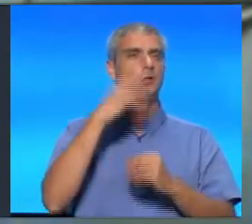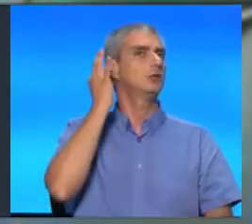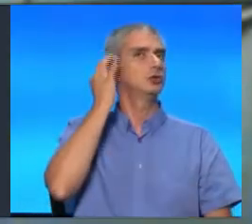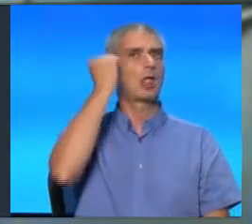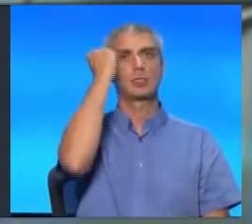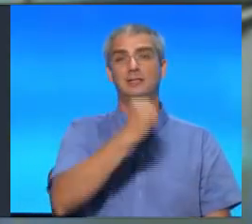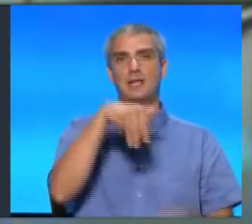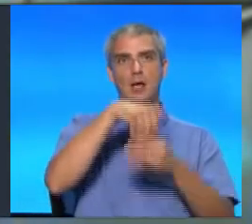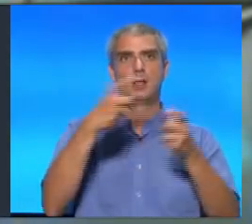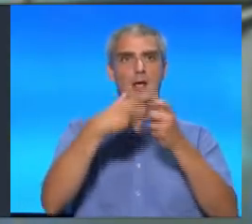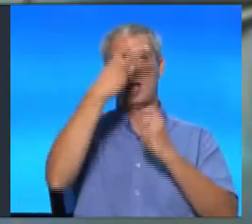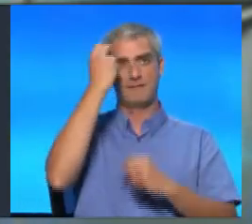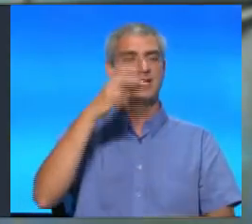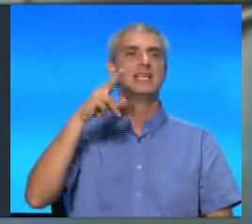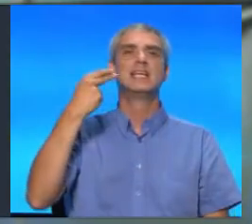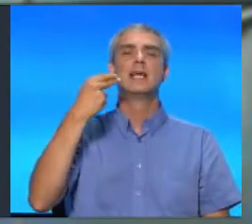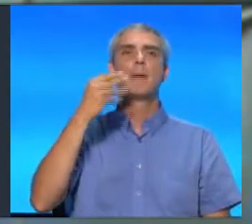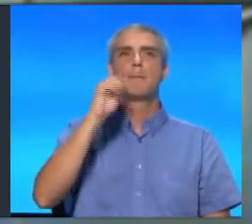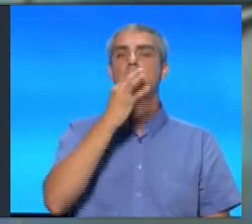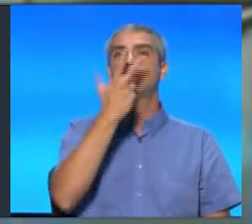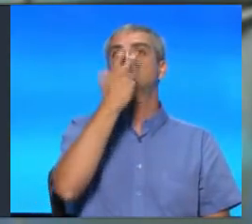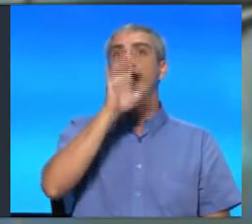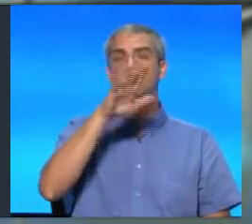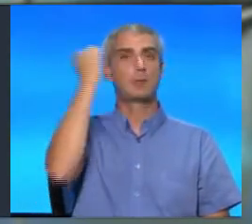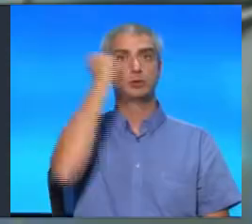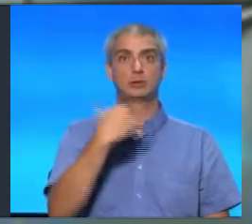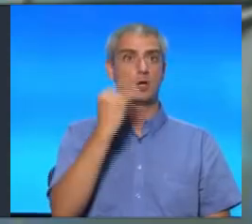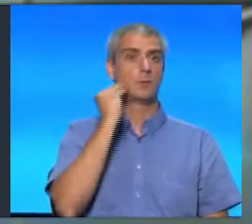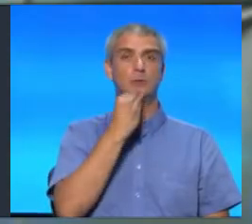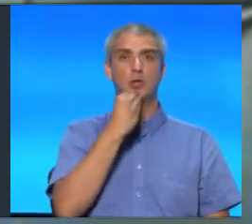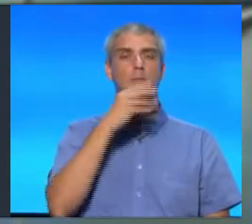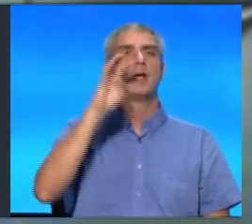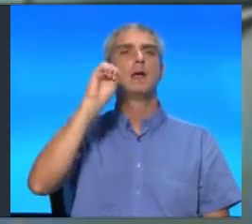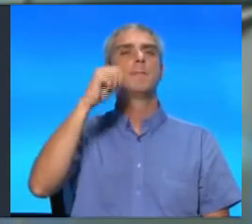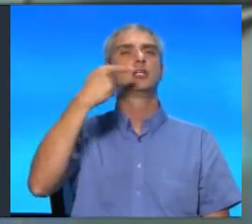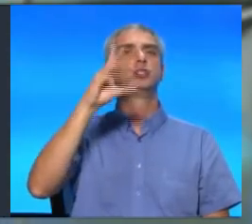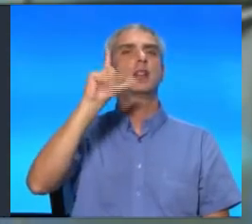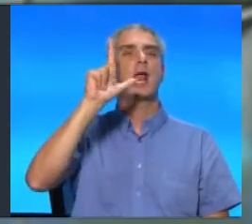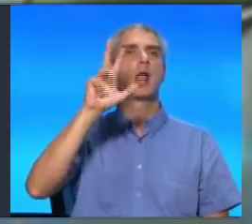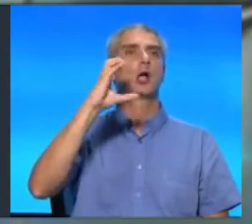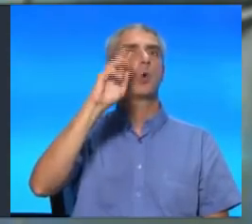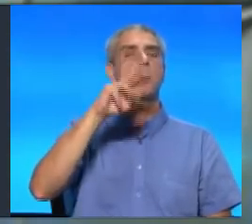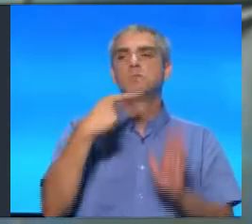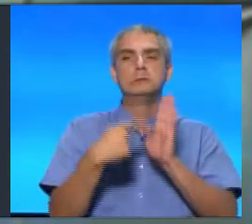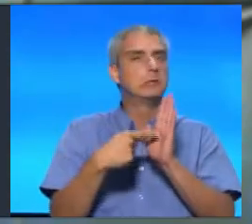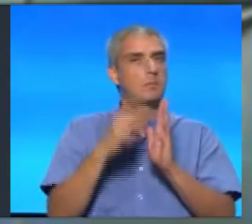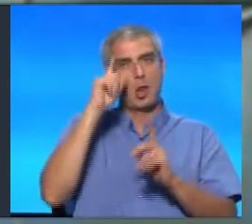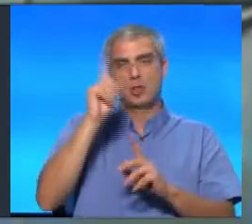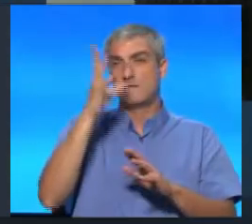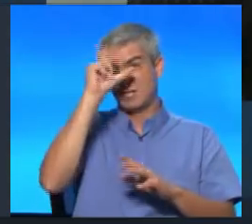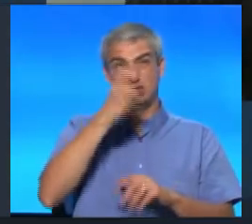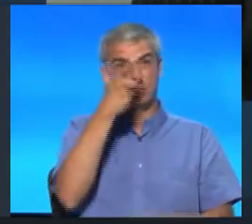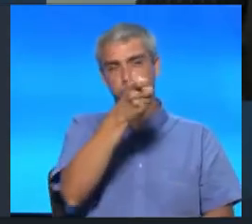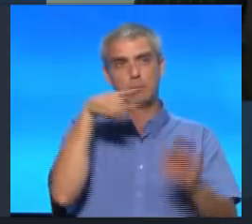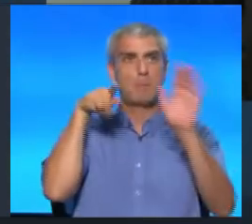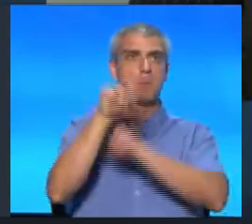במגזר הערבי. היא במנעה, בת 35, נרצחה בצהריים במג'ד אל קרום. הרקע לפי שעה אינו ידוע והיורה נמלט.